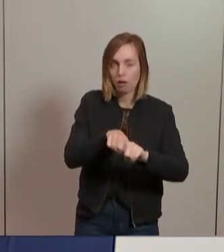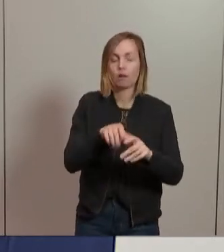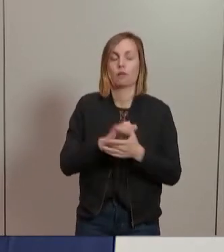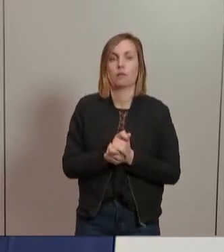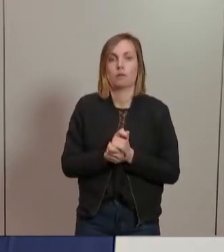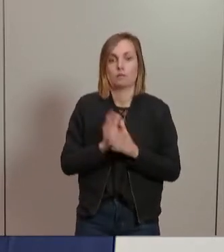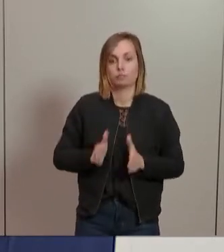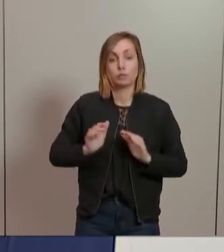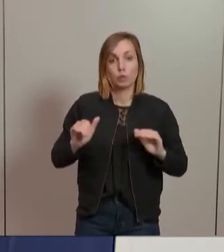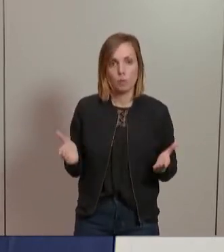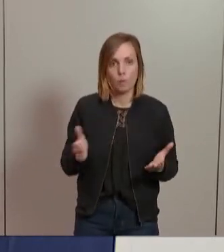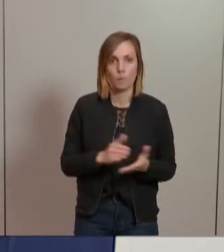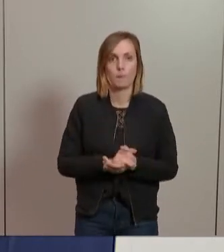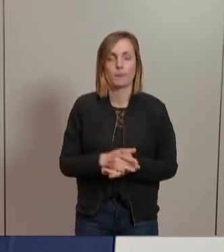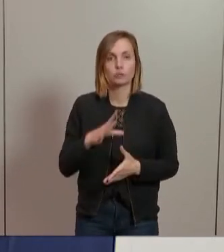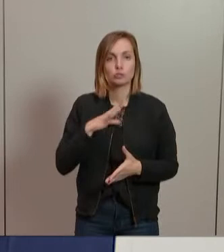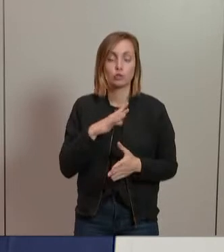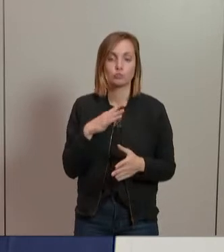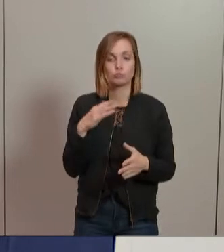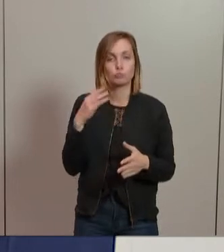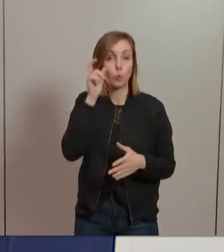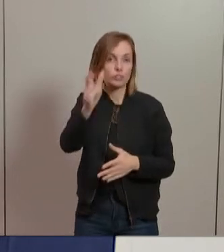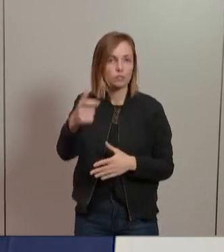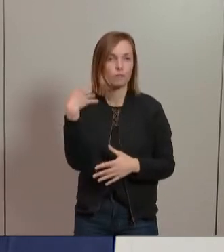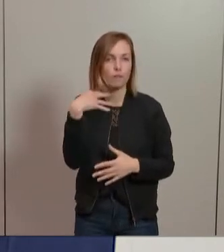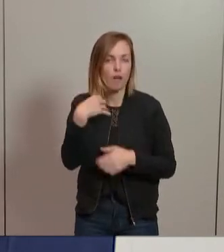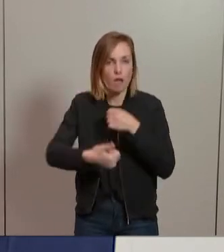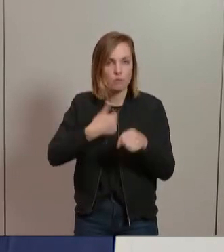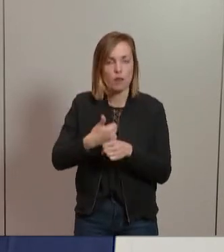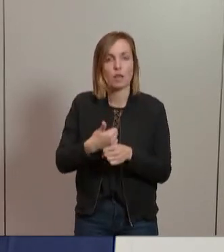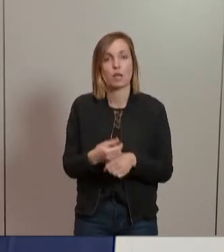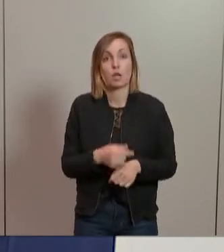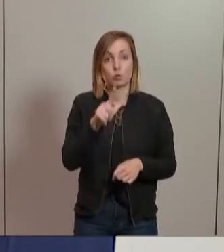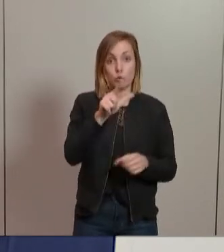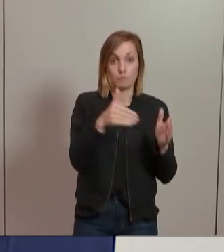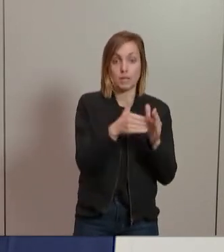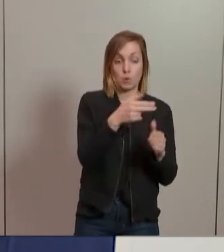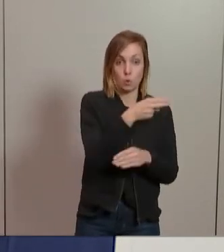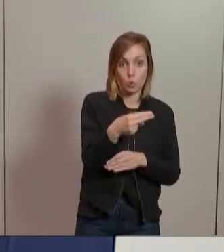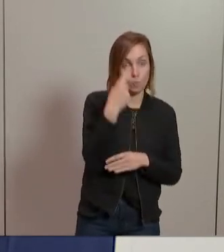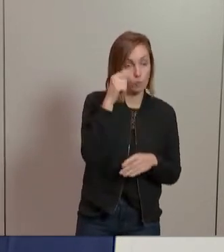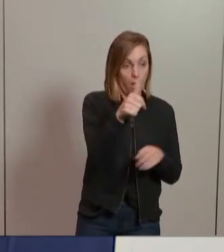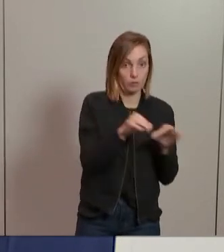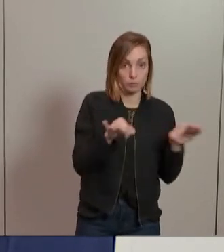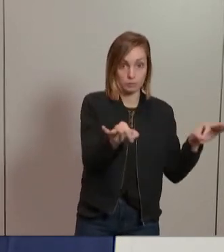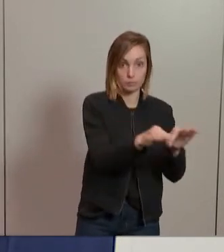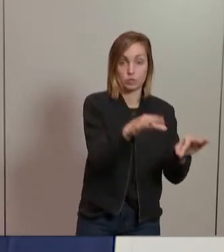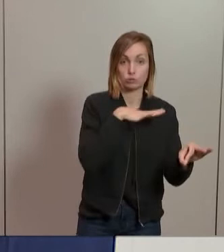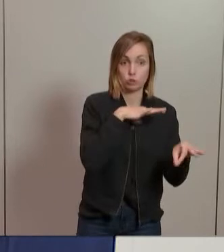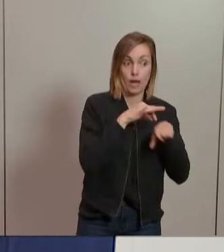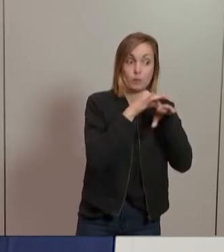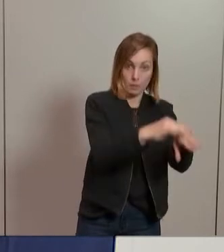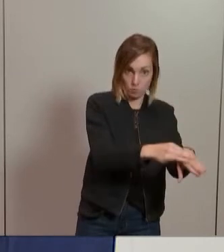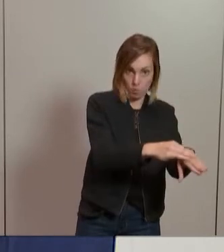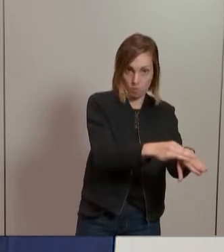suivante, avec une logique de forfait annuel, soit 2 000 € par emplacement avec un dispositif de gestion et